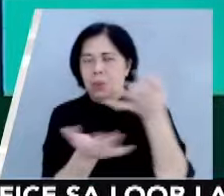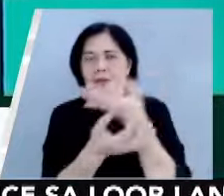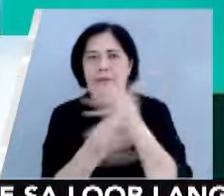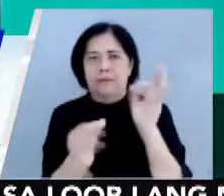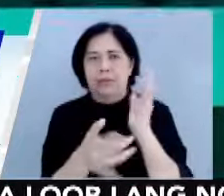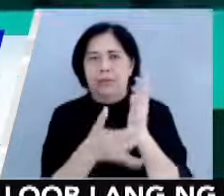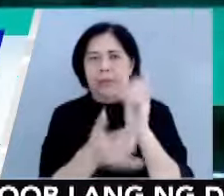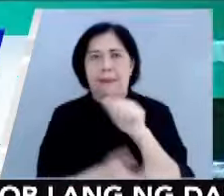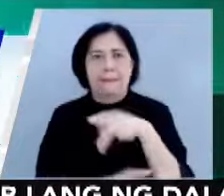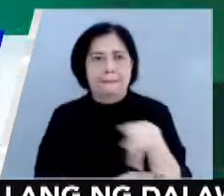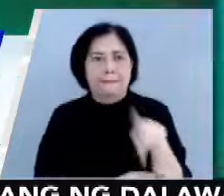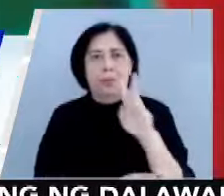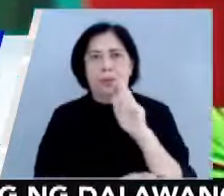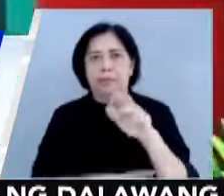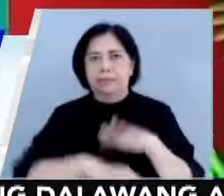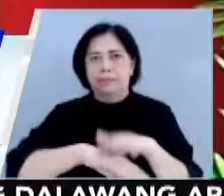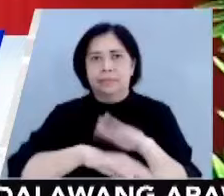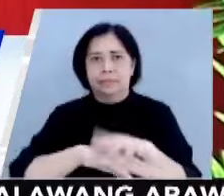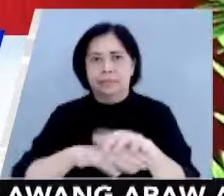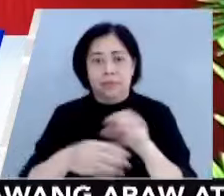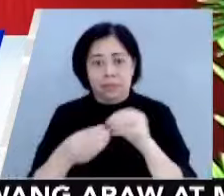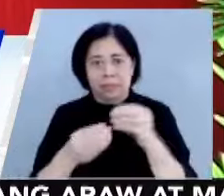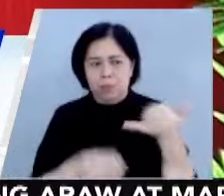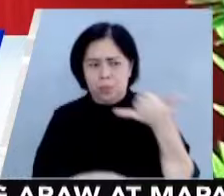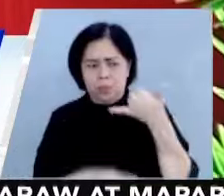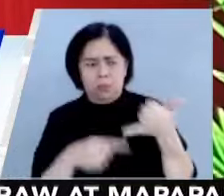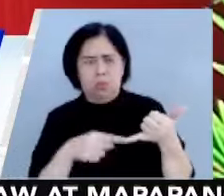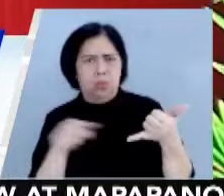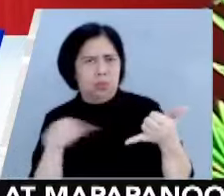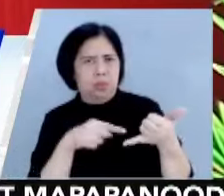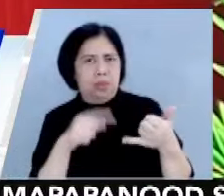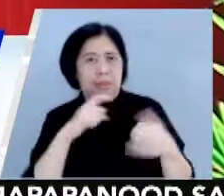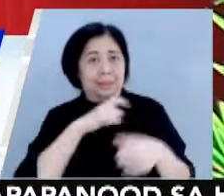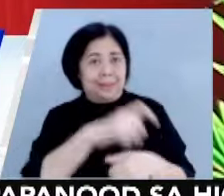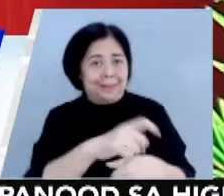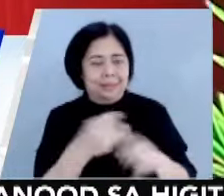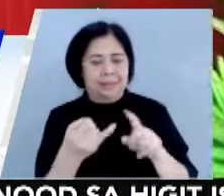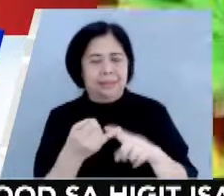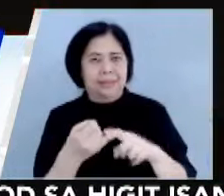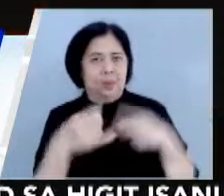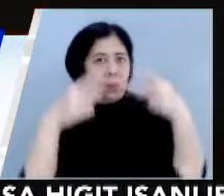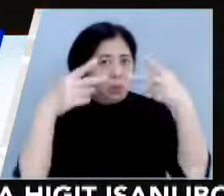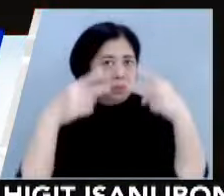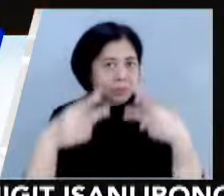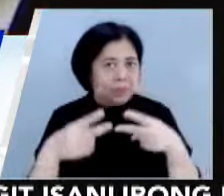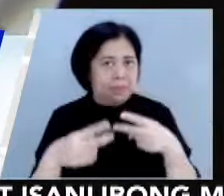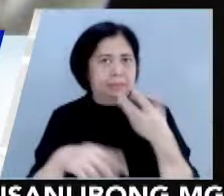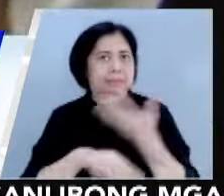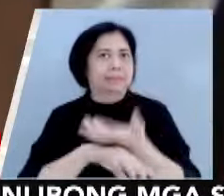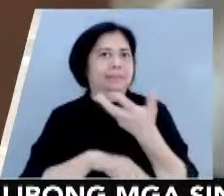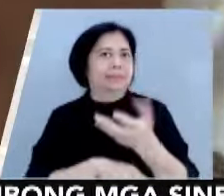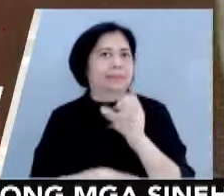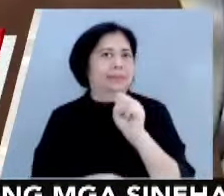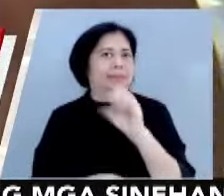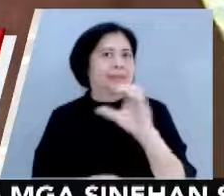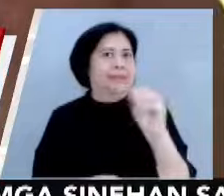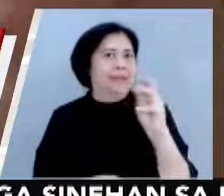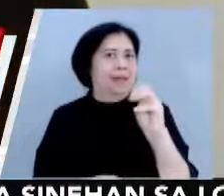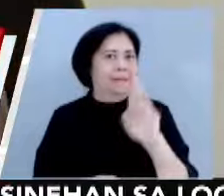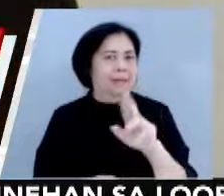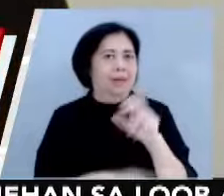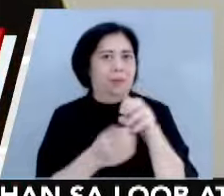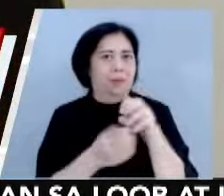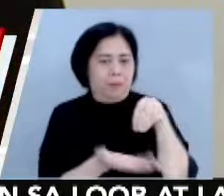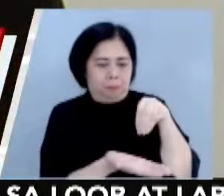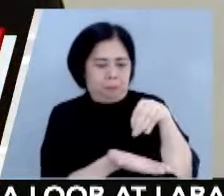magbibigay babala kung ang numerong tumatawag, nag-text o isang website ay scammer. Pwede po kayong mag-copy-paste dyan ng